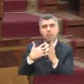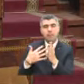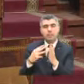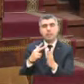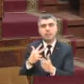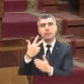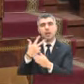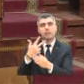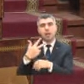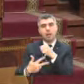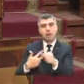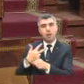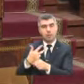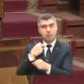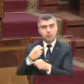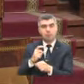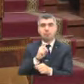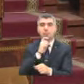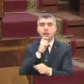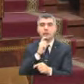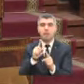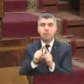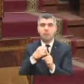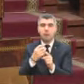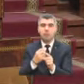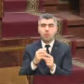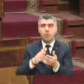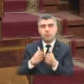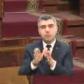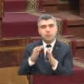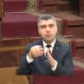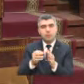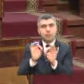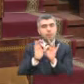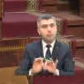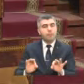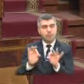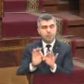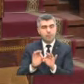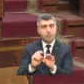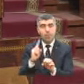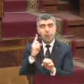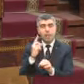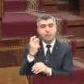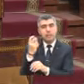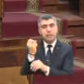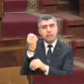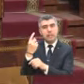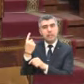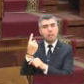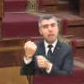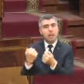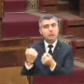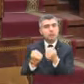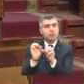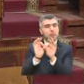ببلدية عين بني مطهر مازال ما خرجش للوجود. مستوصف بلدية تويسيد ما فيهش ولو سيارة واحدة للإسعاف. زيد